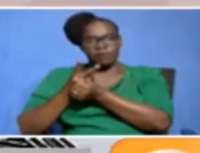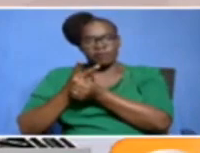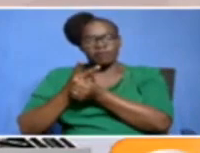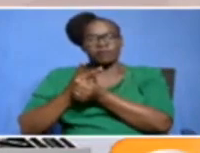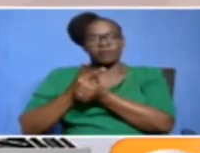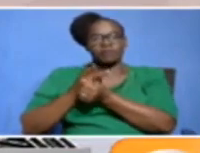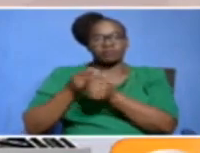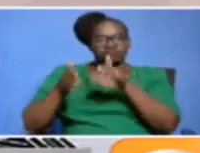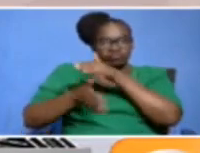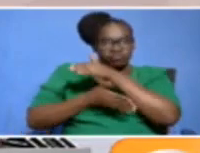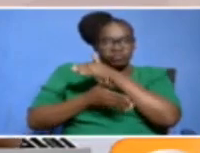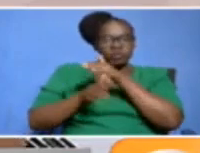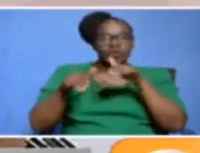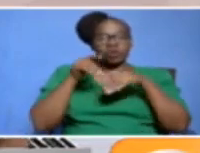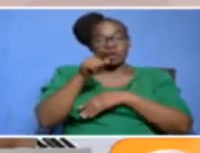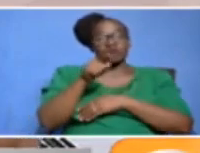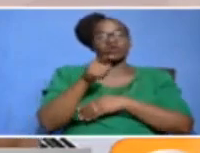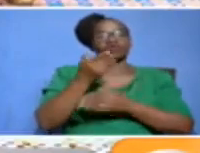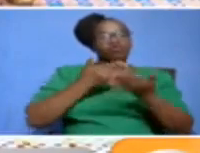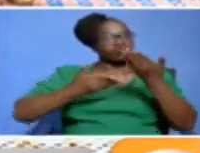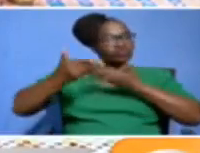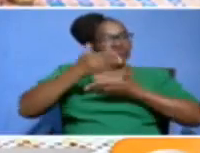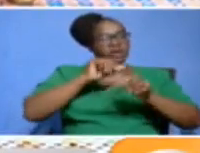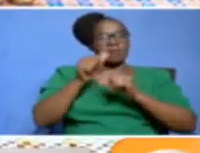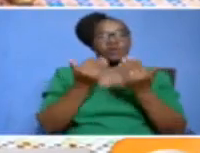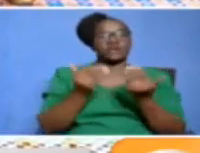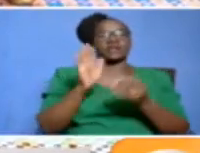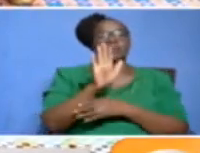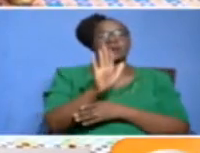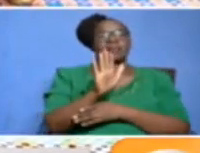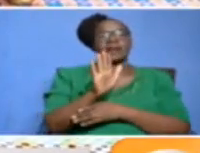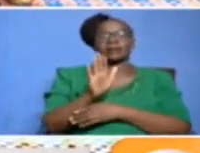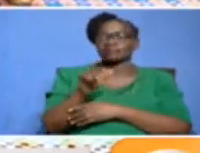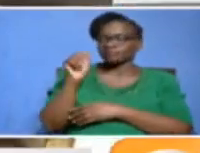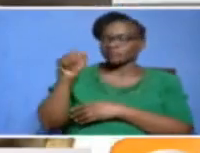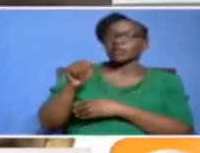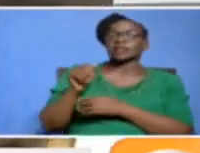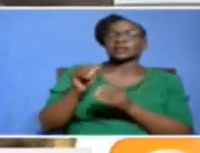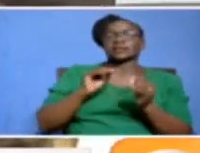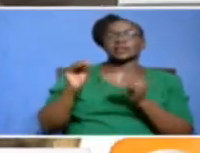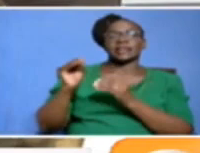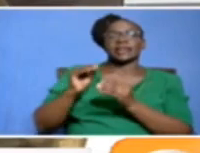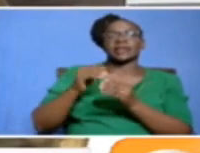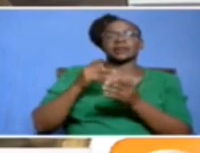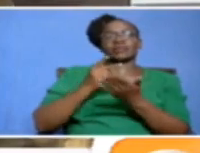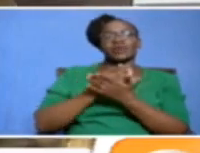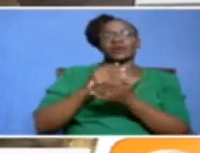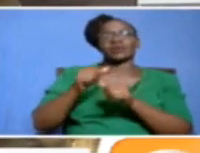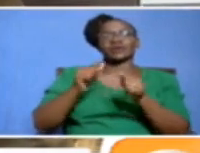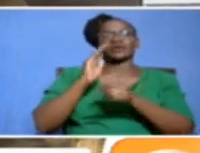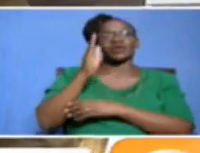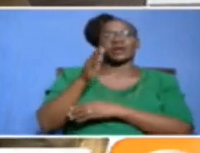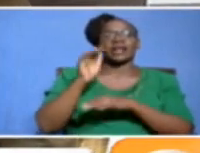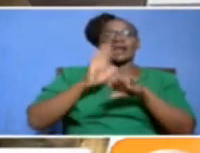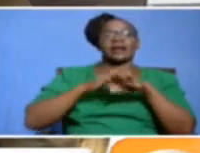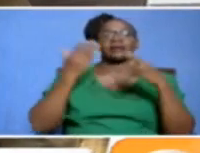wewe, tusaidiane kuhusu mtoto wako. Aya, mimba zitakuwa zinaangaziwa upande wa pili. Kuwa na usiku mwema, na itwa Rashid Abdalla, miaka mantema.